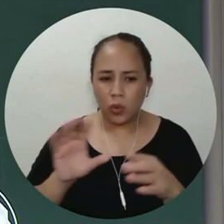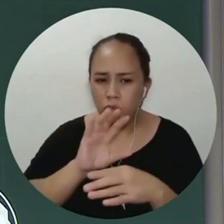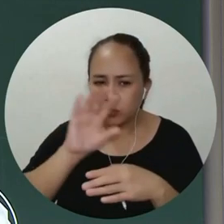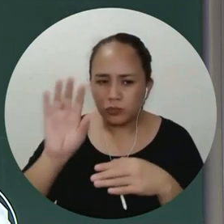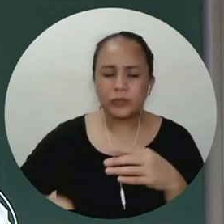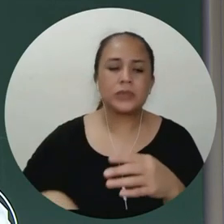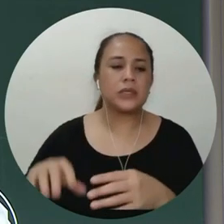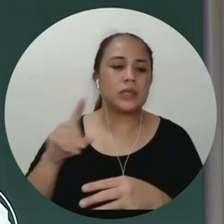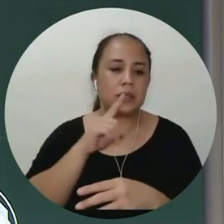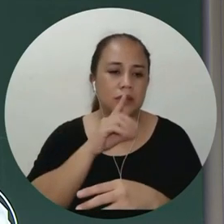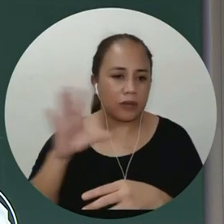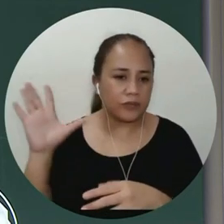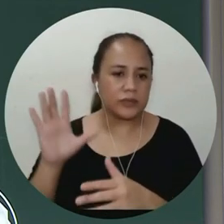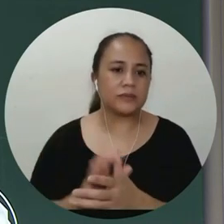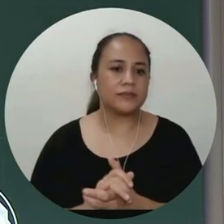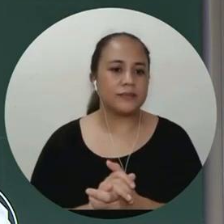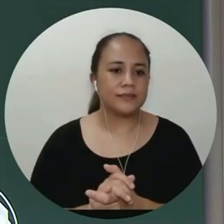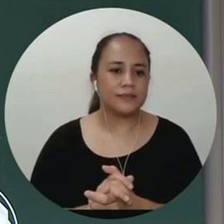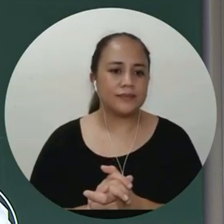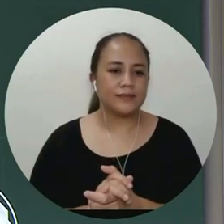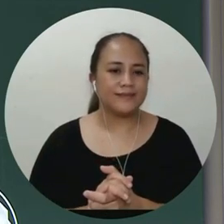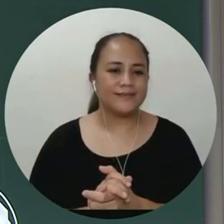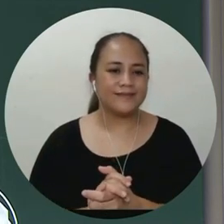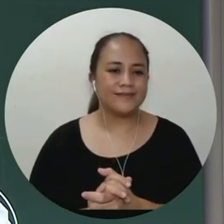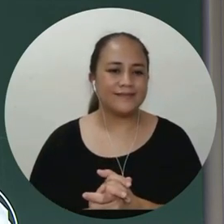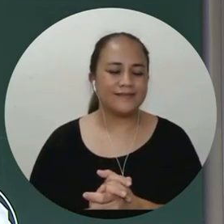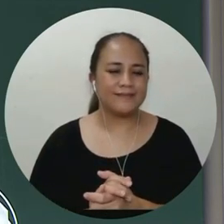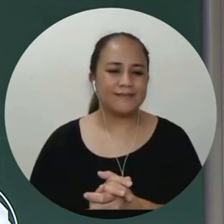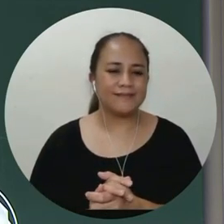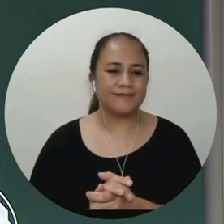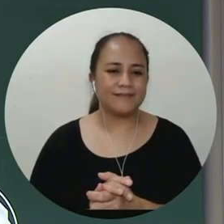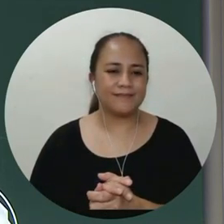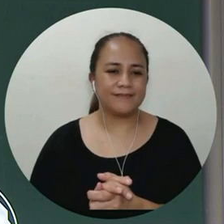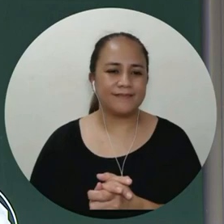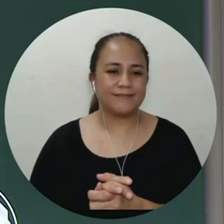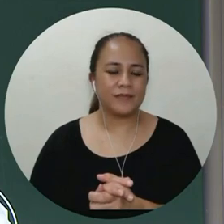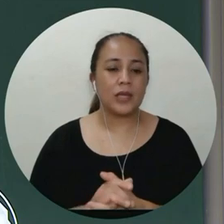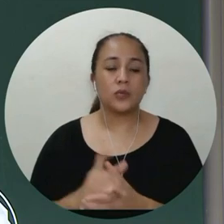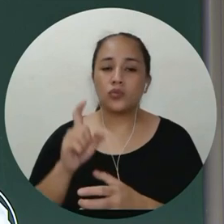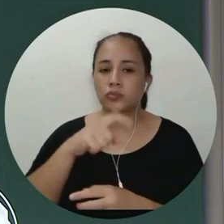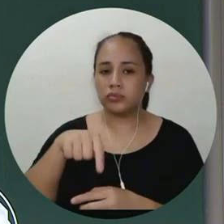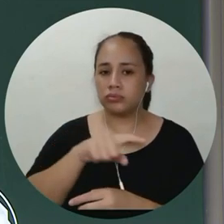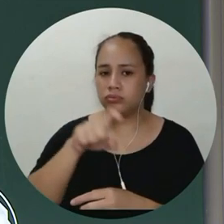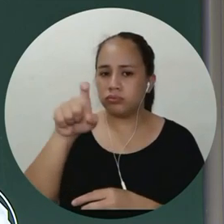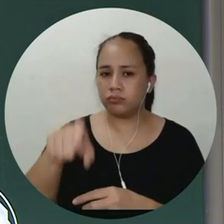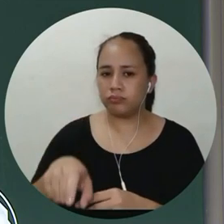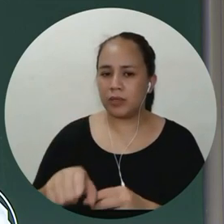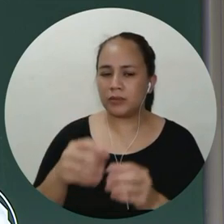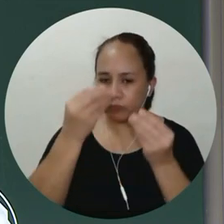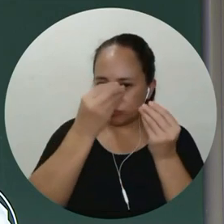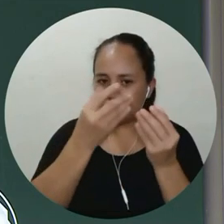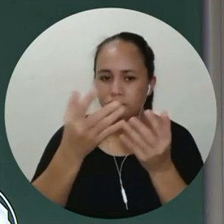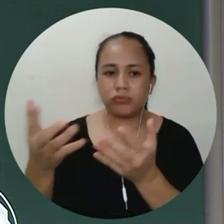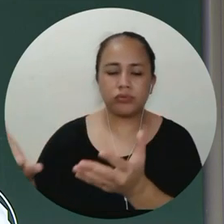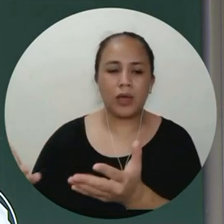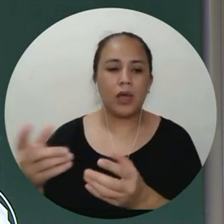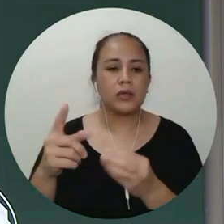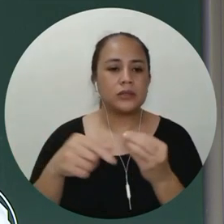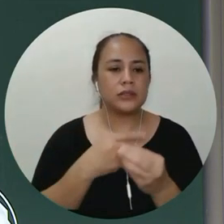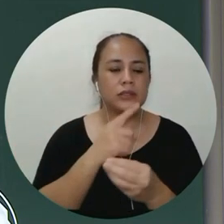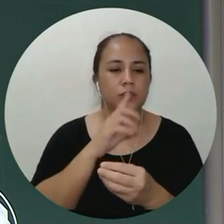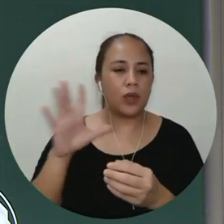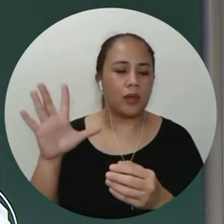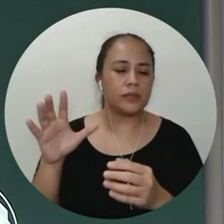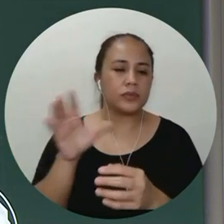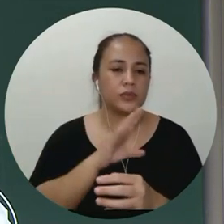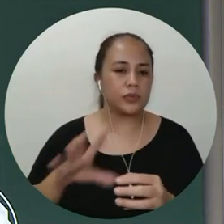그리스도의 절대 비밀을 우리 후대들에게 전해줘야 돼. And we must relay this absolute covenant of Christ and this mystery to